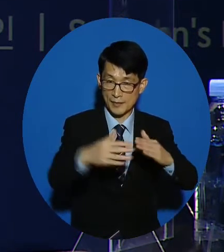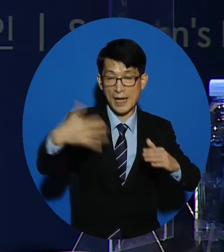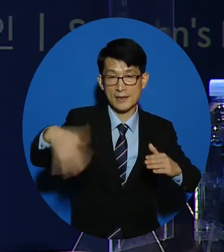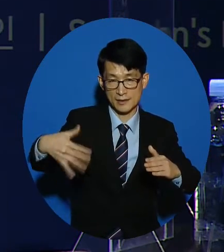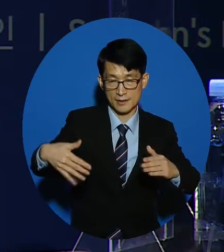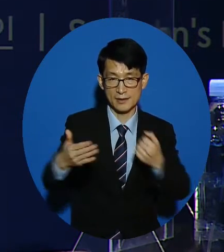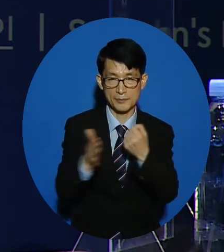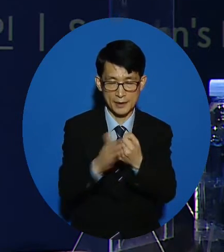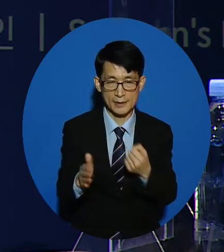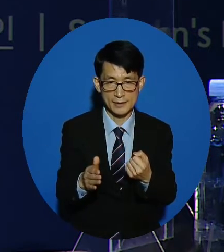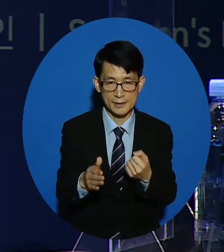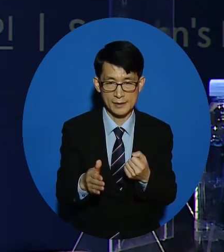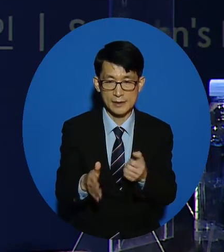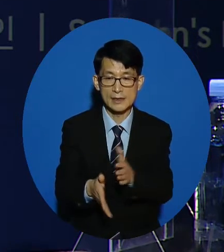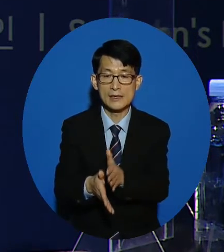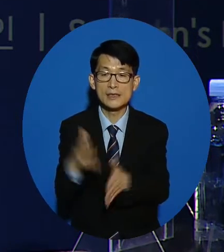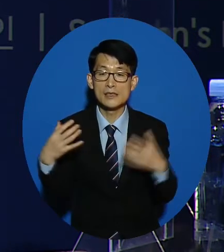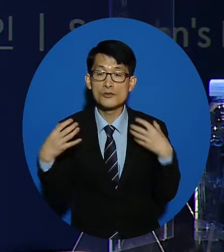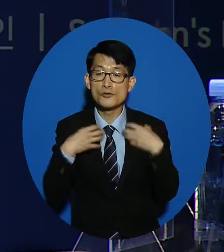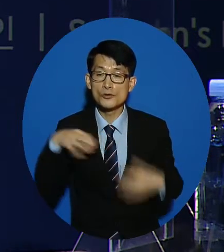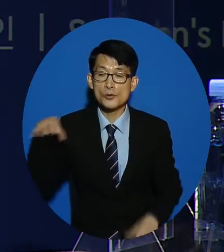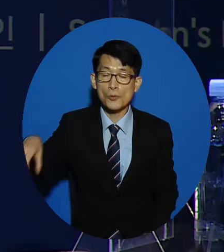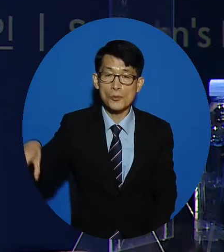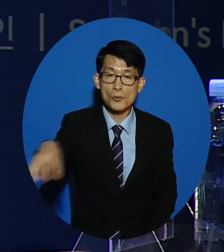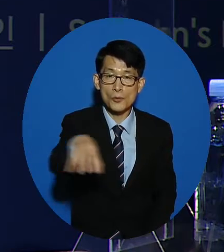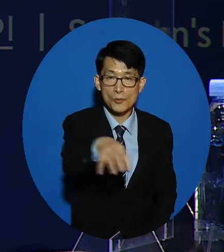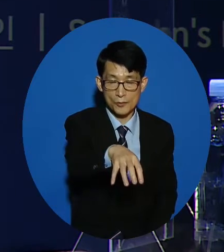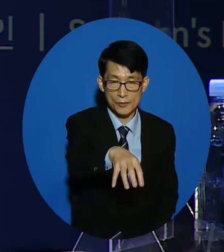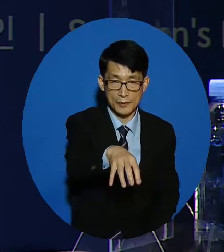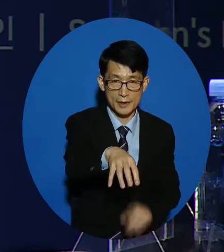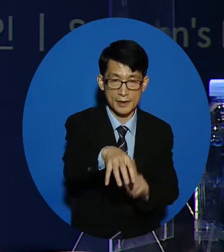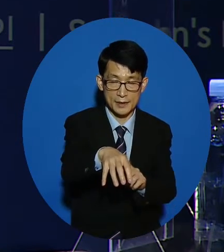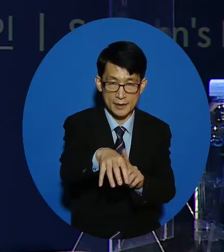하려면은 시군 지회에